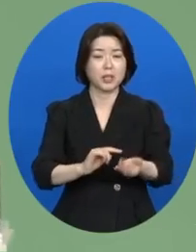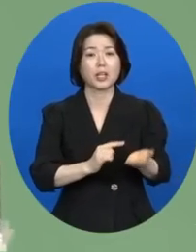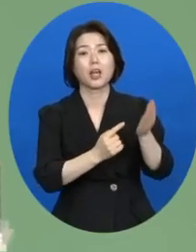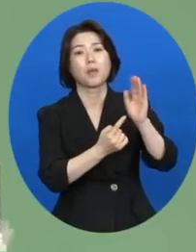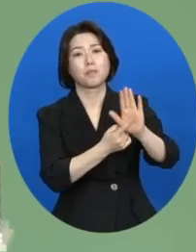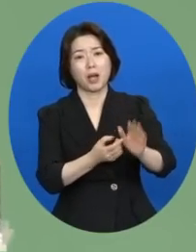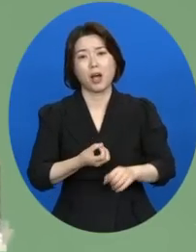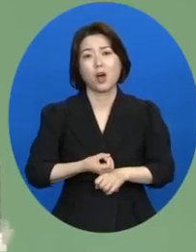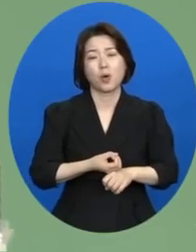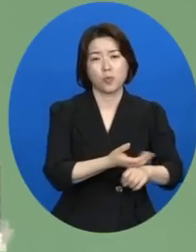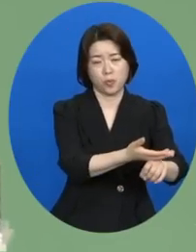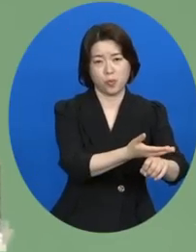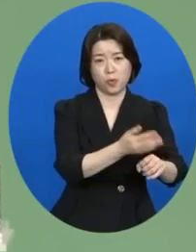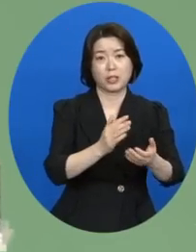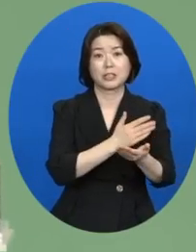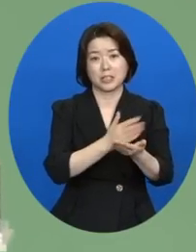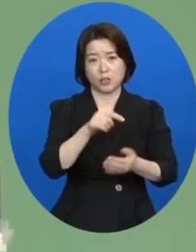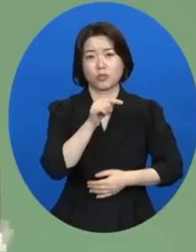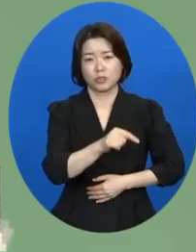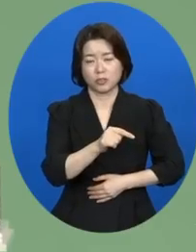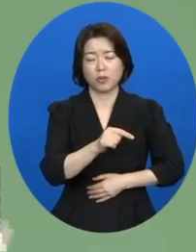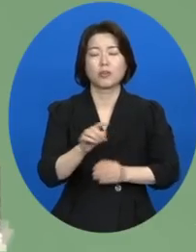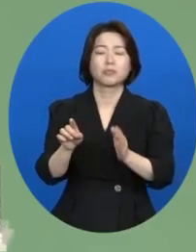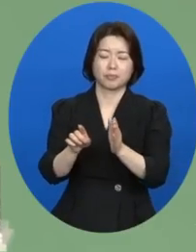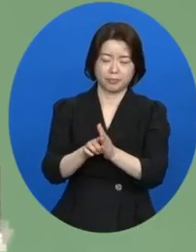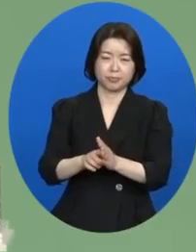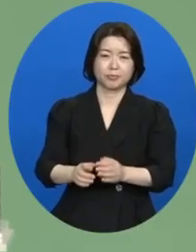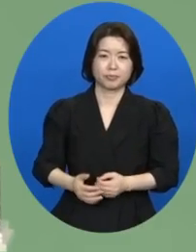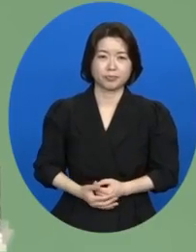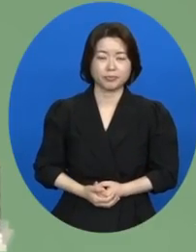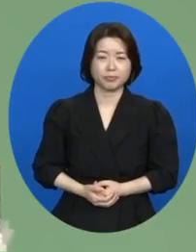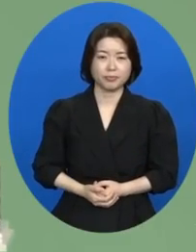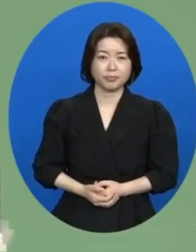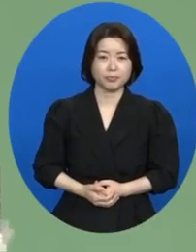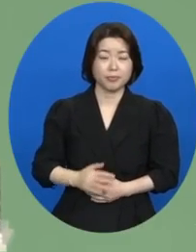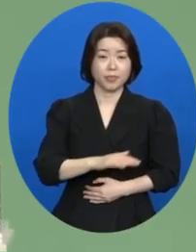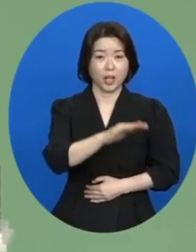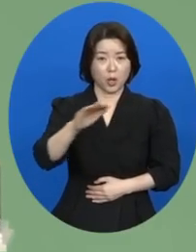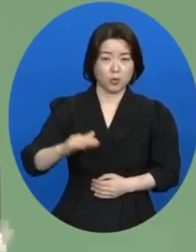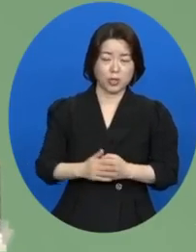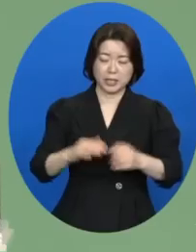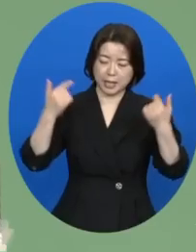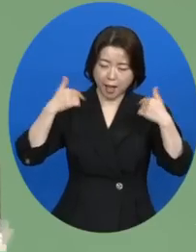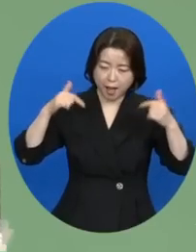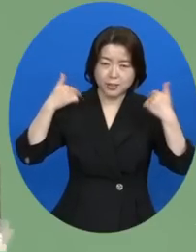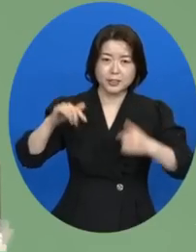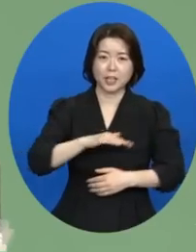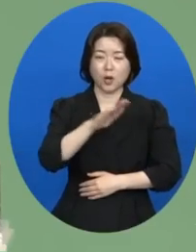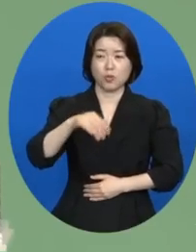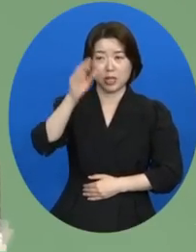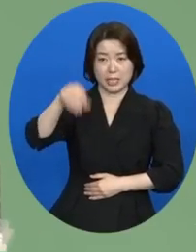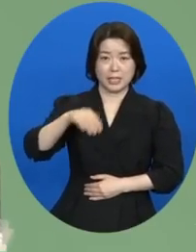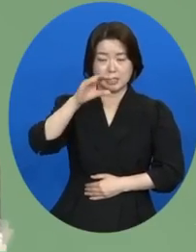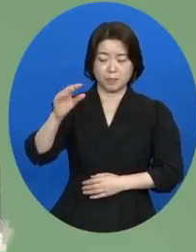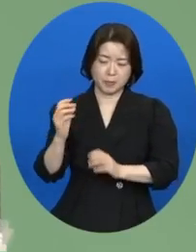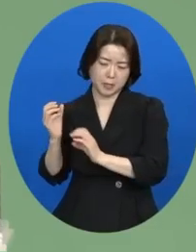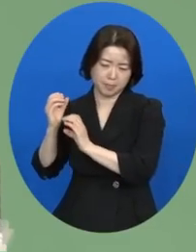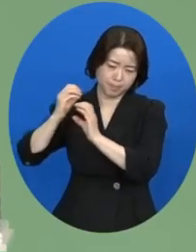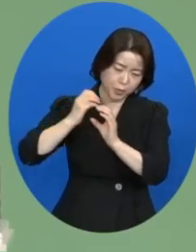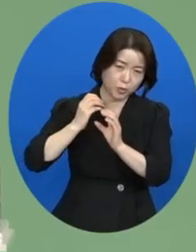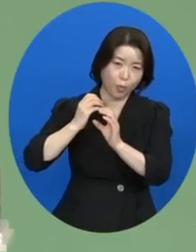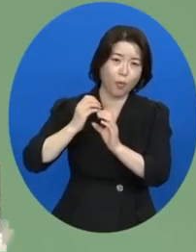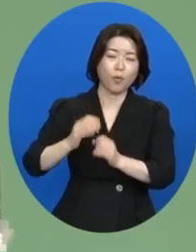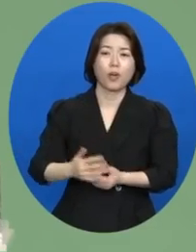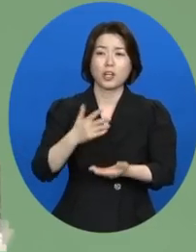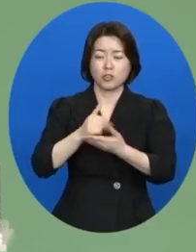사람들에게 나누는 것이라고 믿습니다. 우리는 날마다 우리의 십자가를 지고